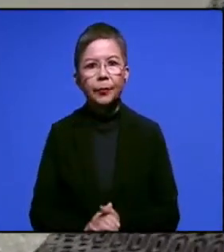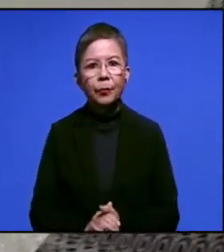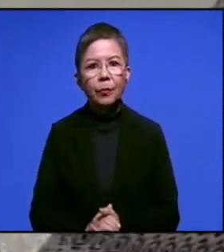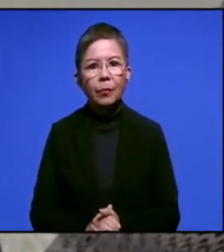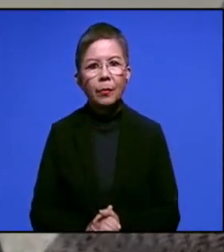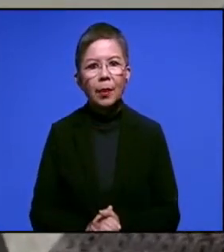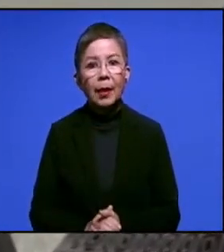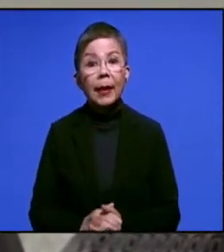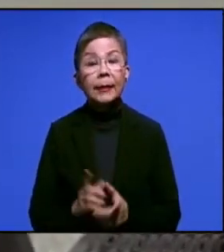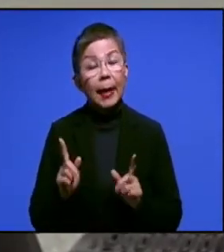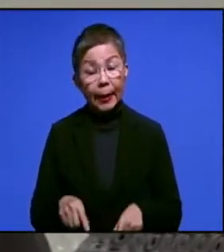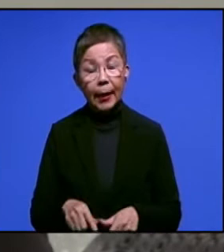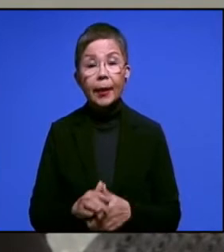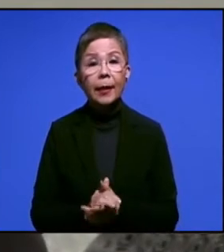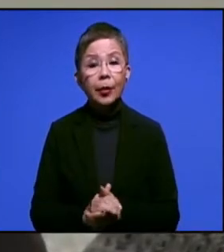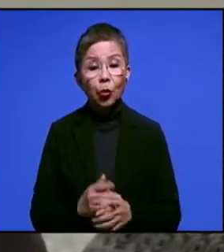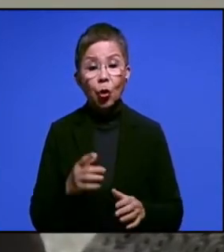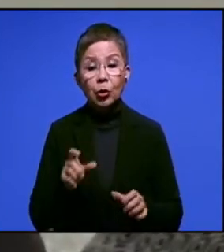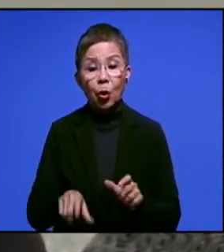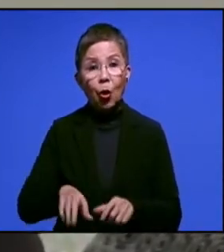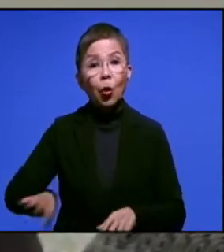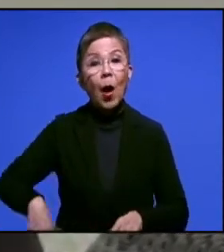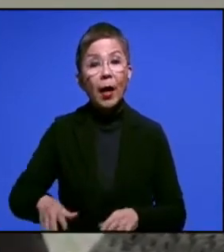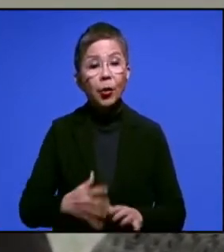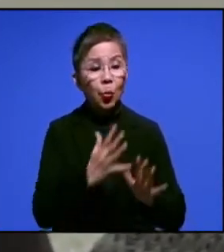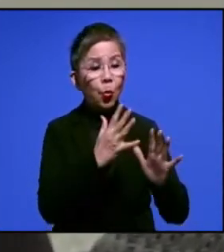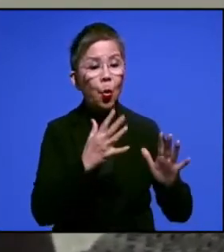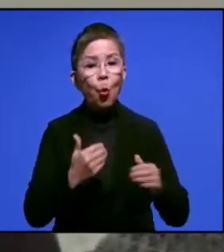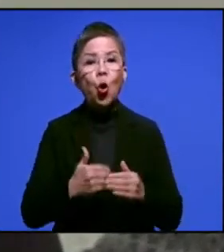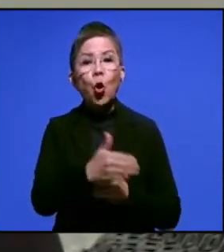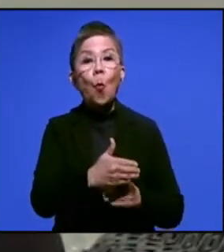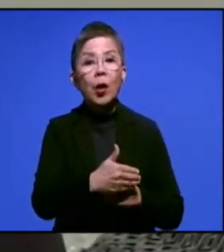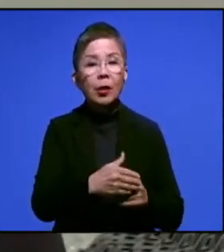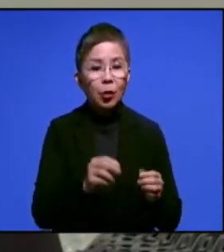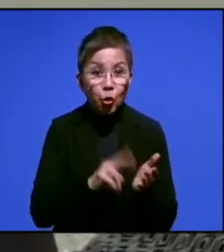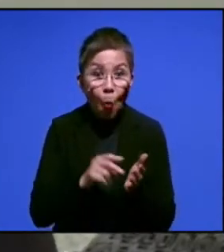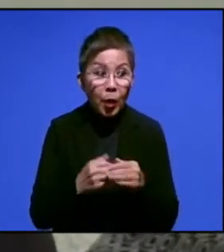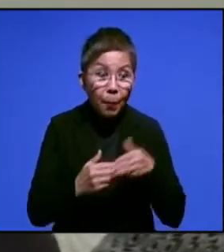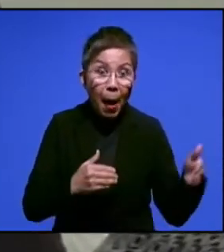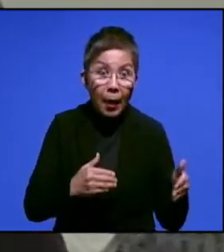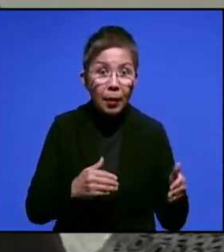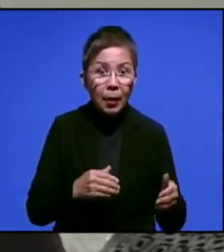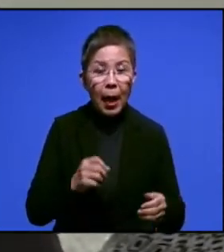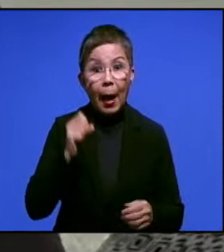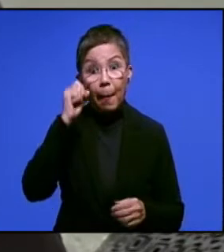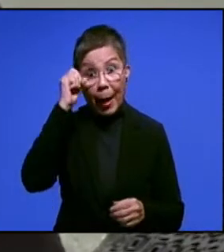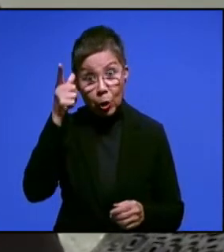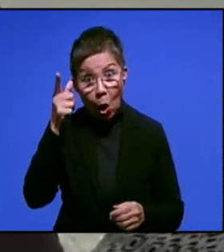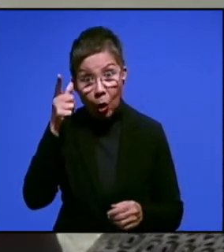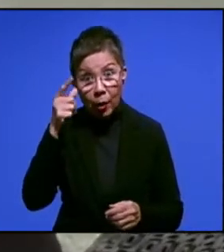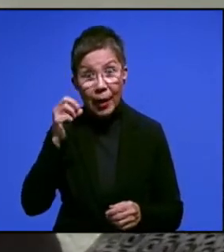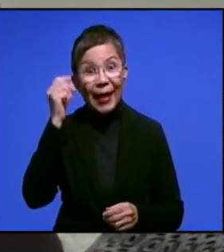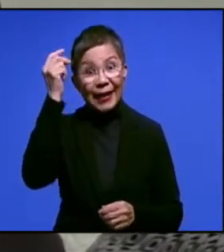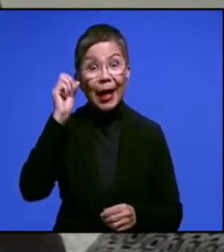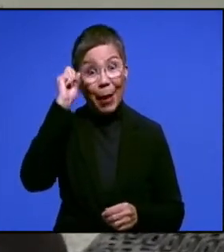terus jadi mereka-mereka itu ingin antrian sing nomor Awan oh seandainya besok kan di